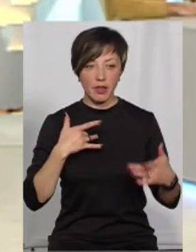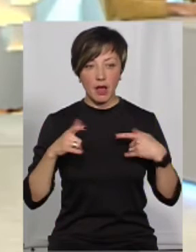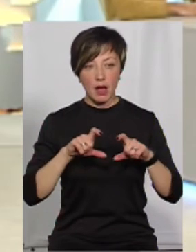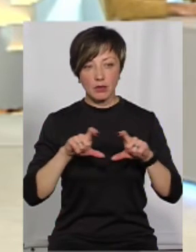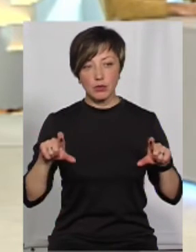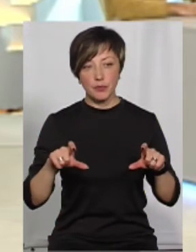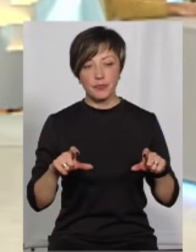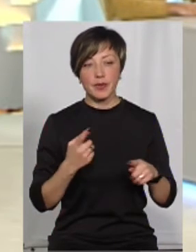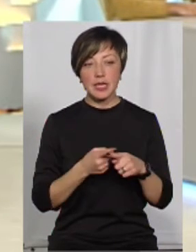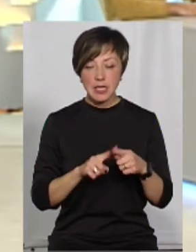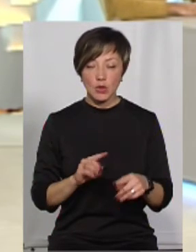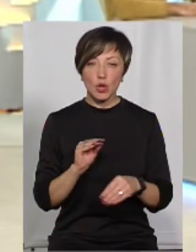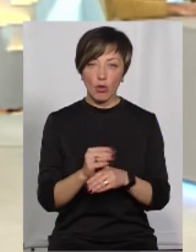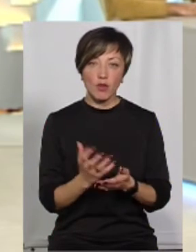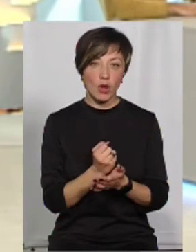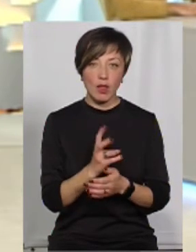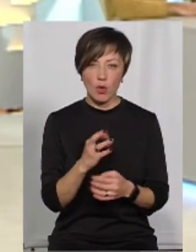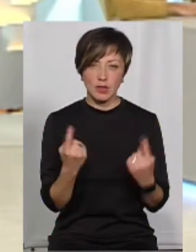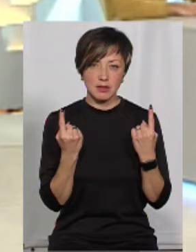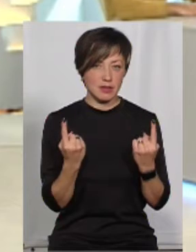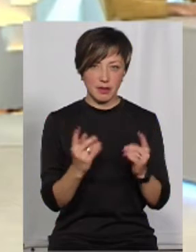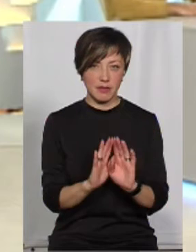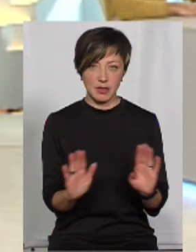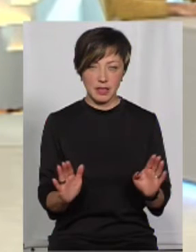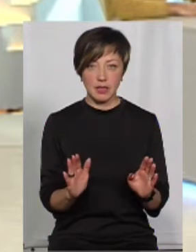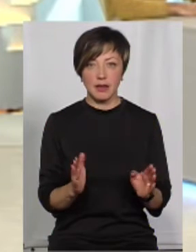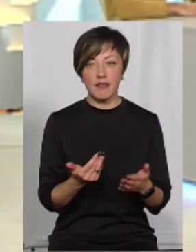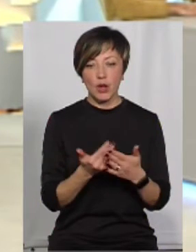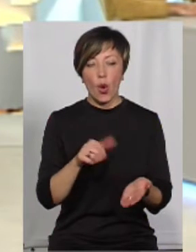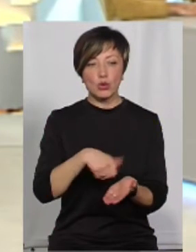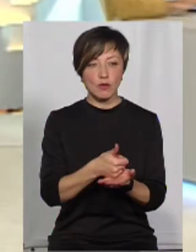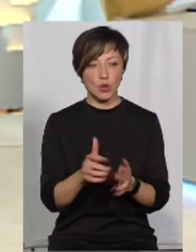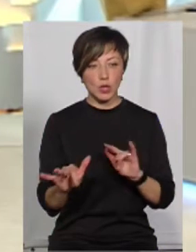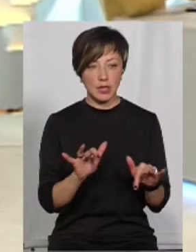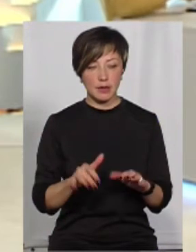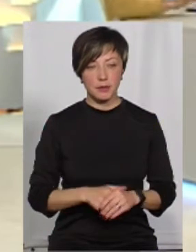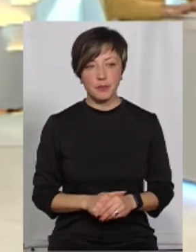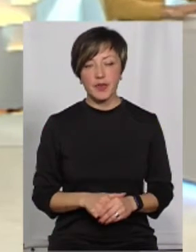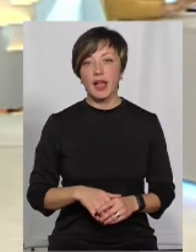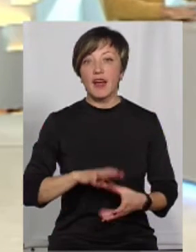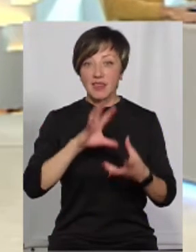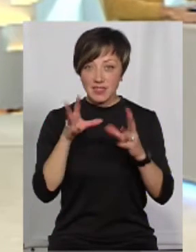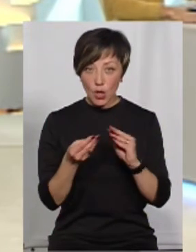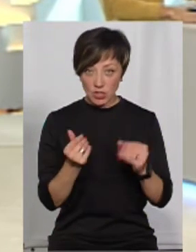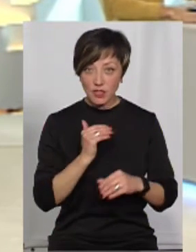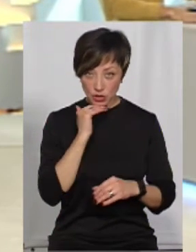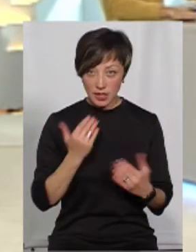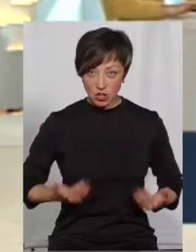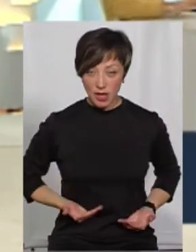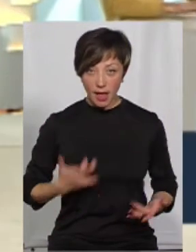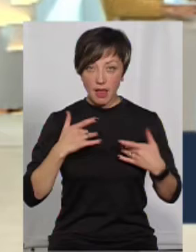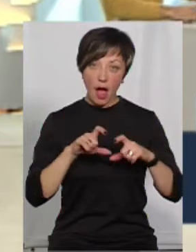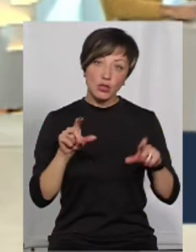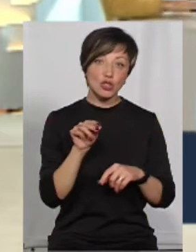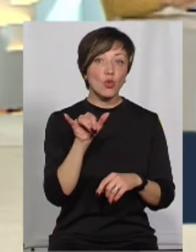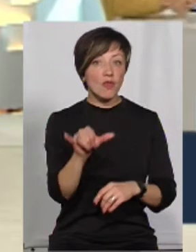наше приміщення. Це у нас додатковий дохід, але він не такий значний, звичайно, як від основної діяльності. А ось цих всіх грошей вистачає для життя театру? Чи у